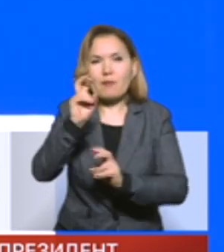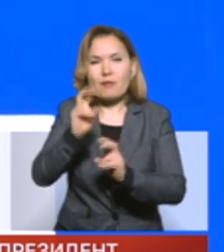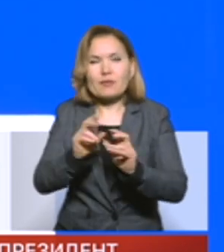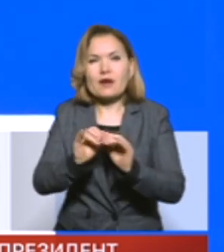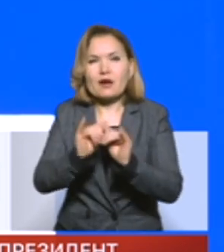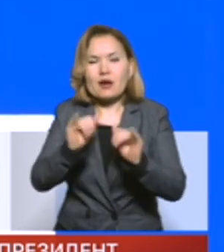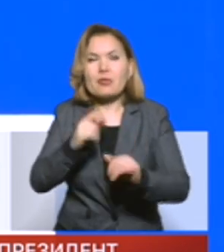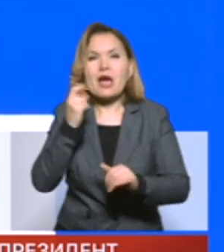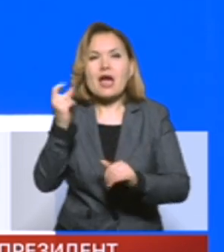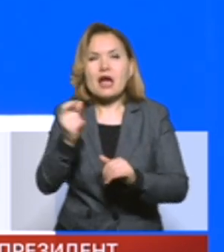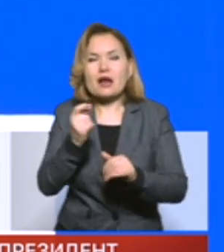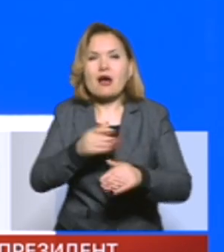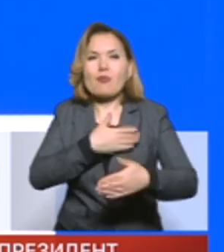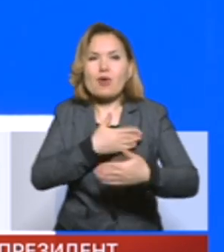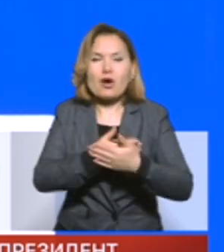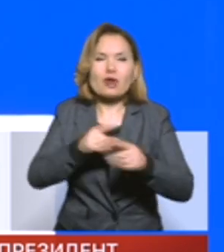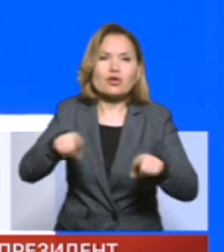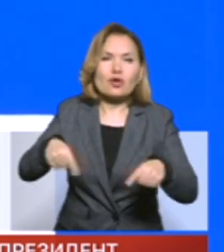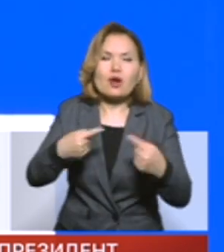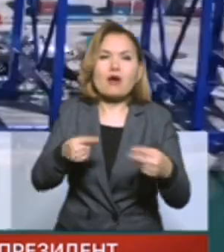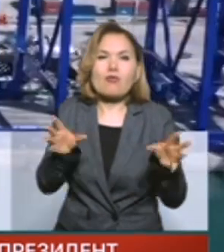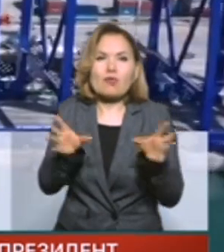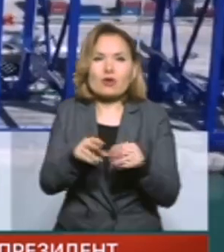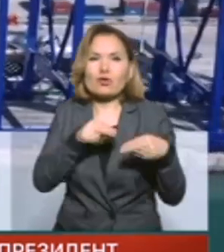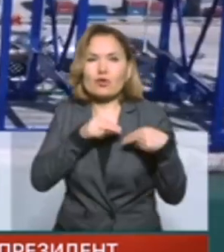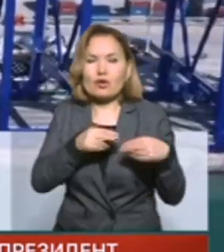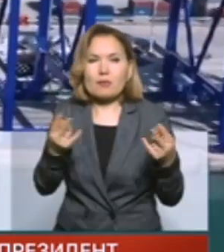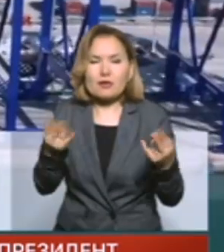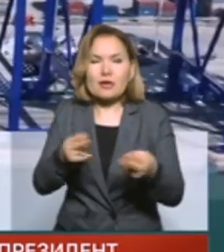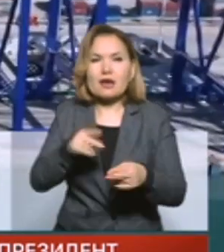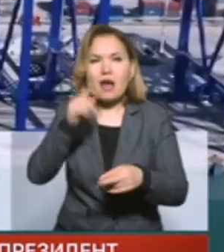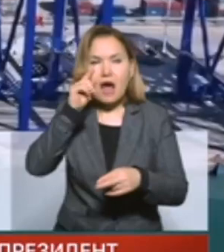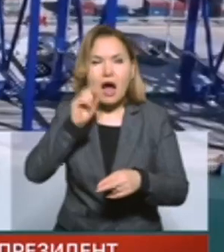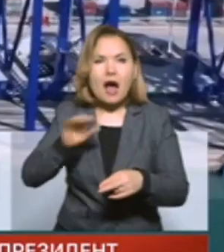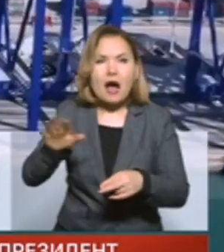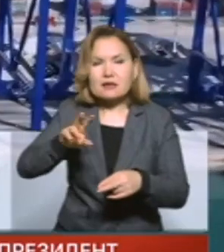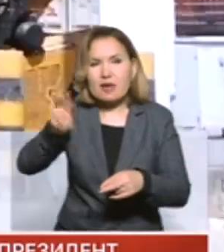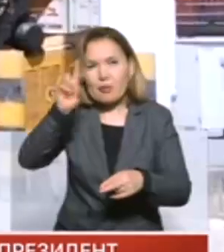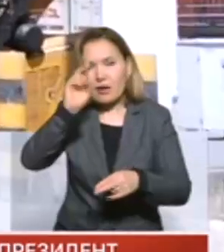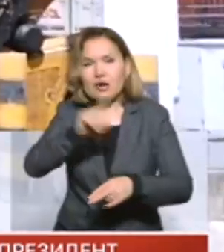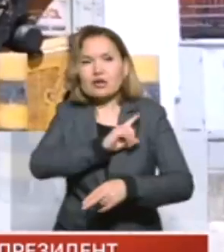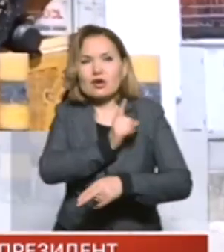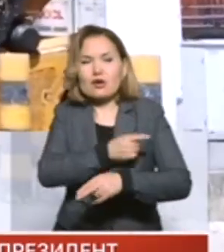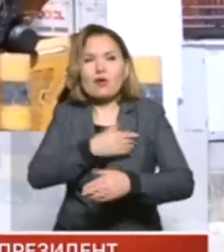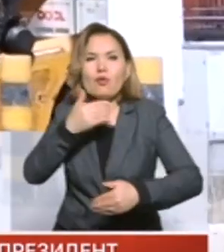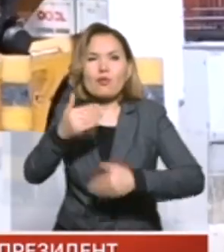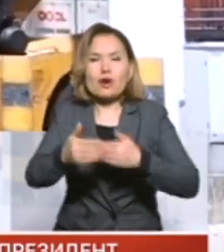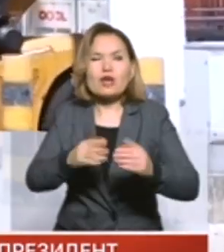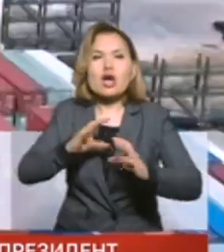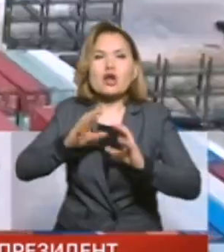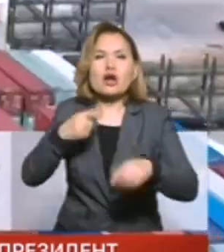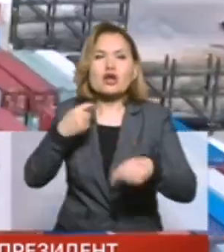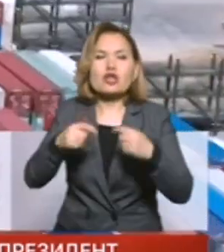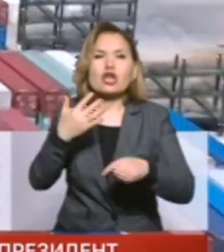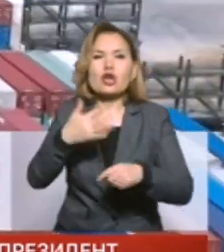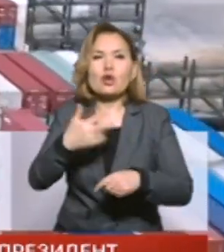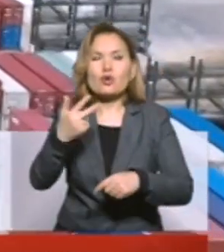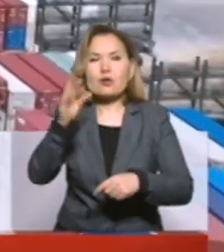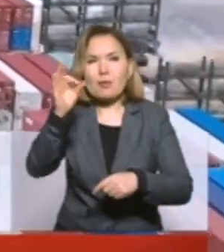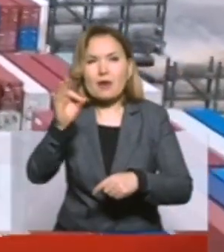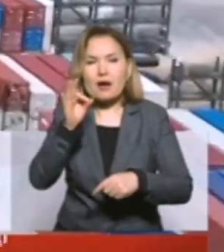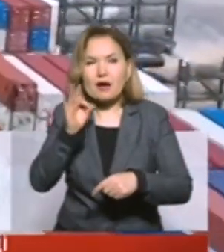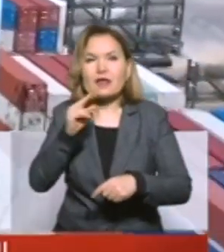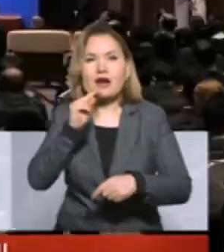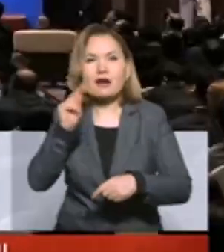экономикалық өсімге қарқын беру үшін күш біріктірген жөн. Иә, қазір Азия елдерінің қарқыны қатты. Дүниежүзілік сауданың 53% сары